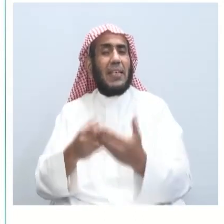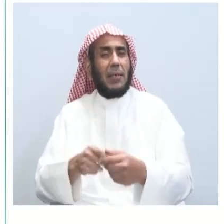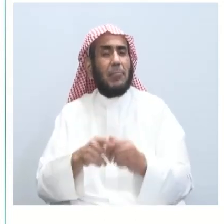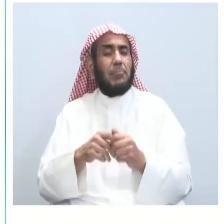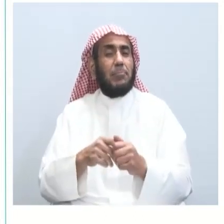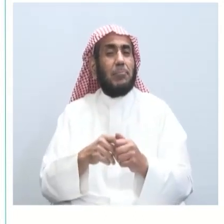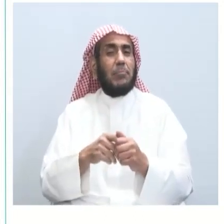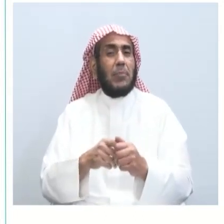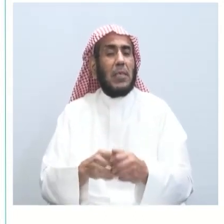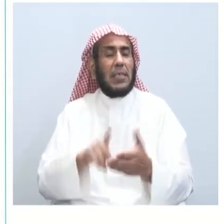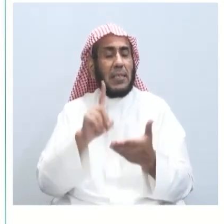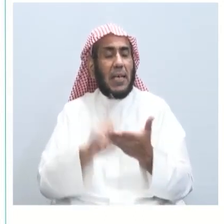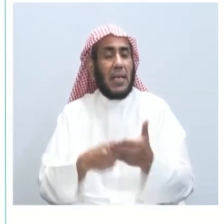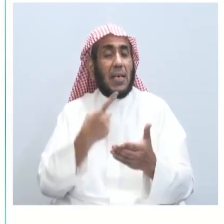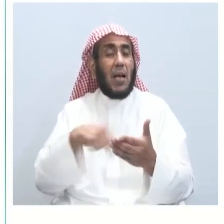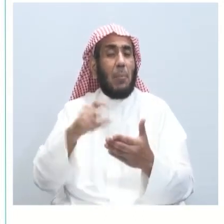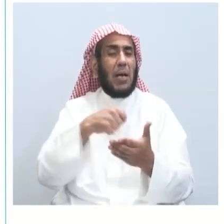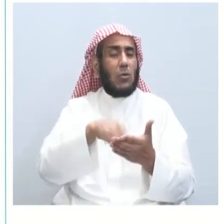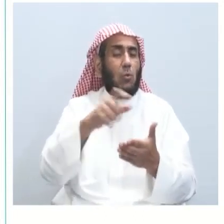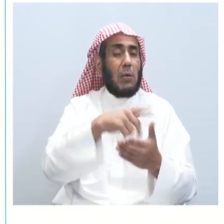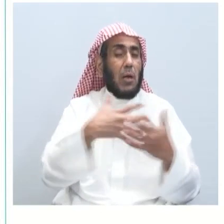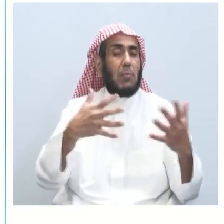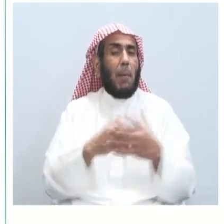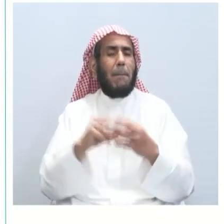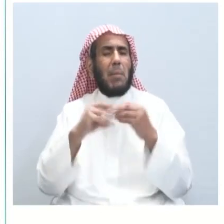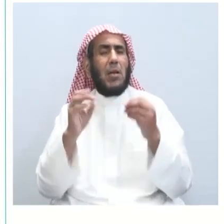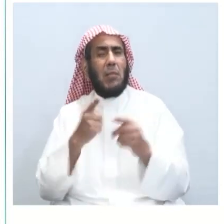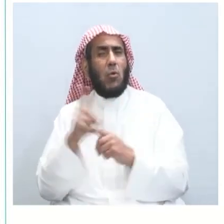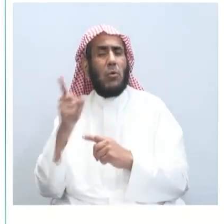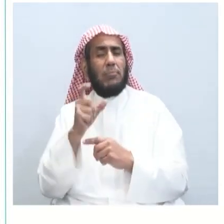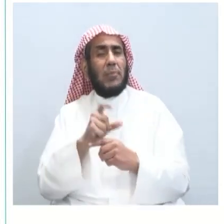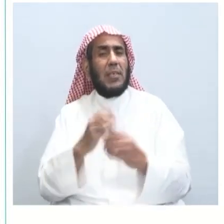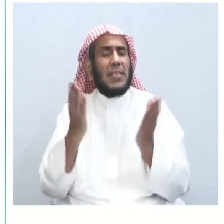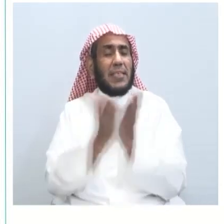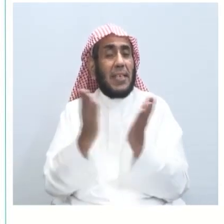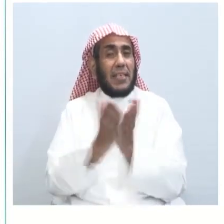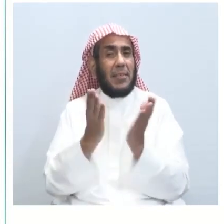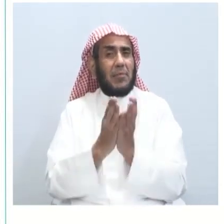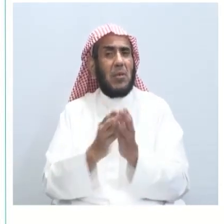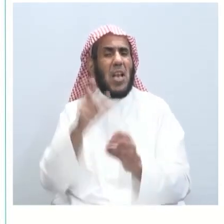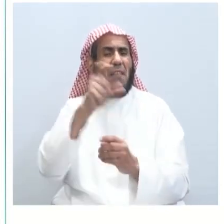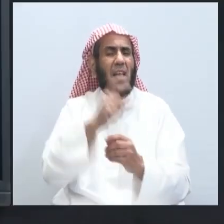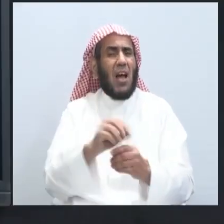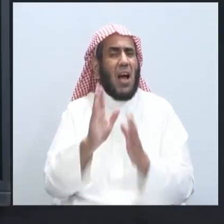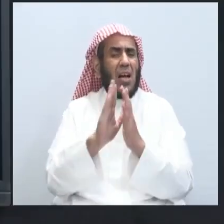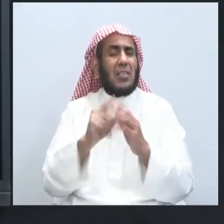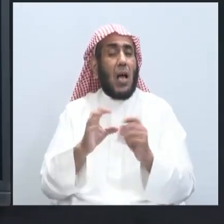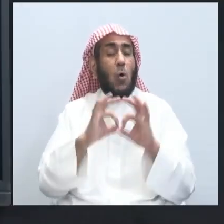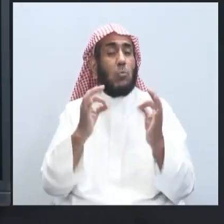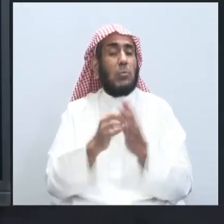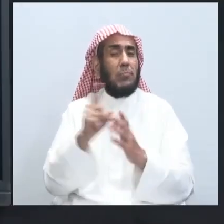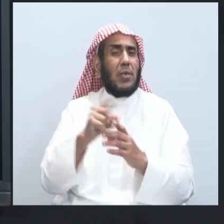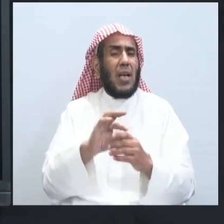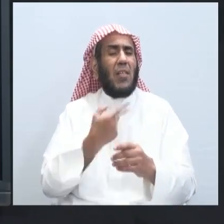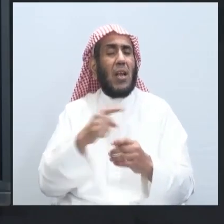ب تحقيق رغبات العمال بشكل اكبر بمعنى حينما يكون هنالك دراسه لفئه معينه او مجتمع معين